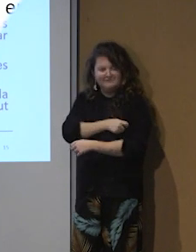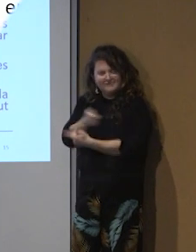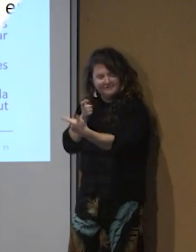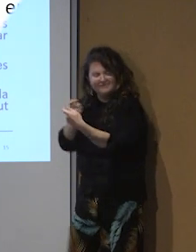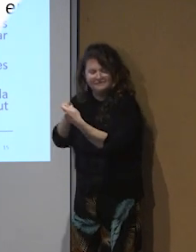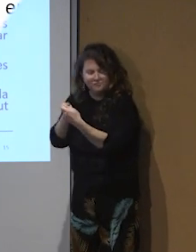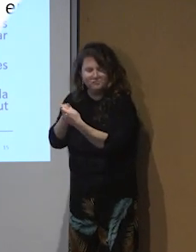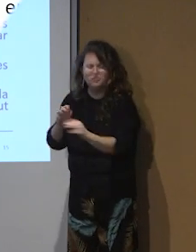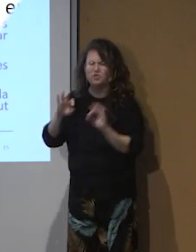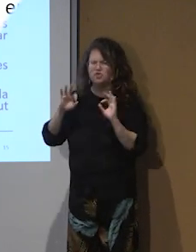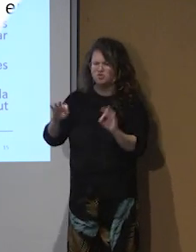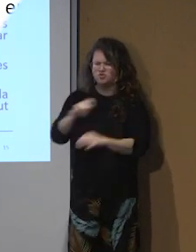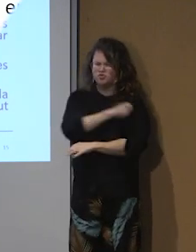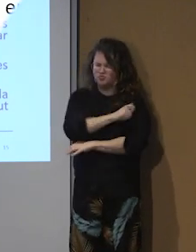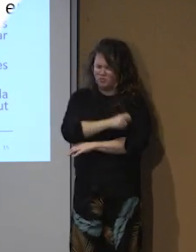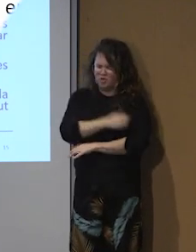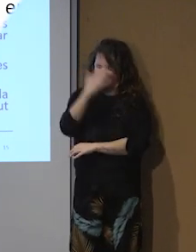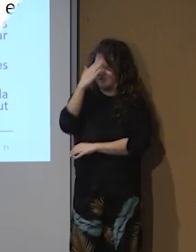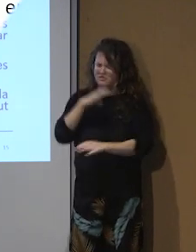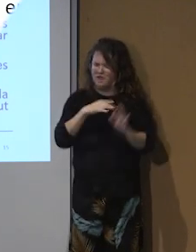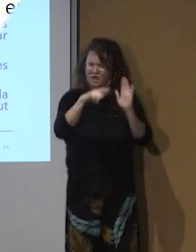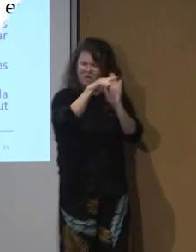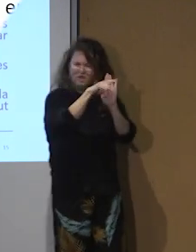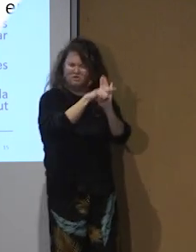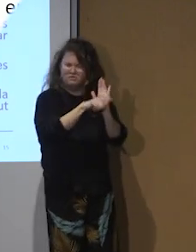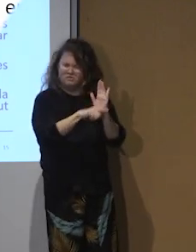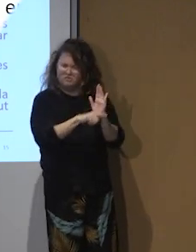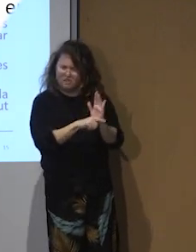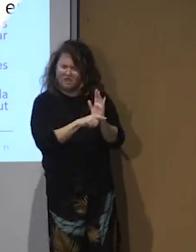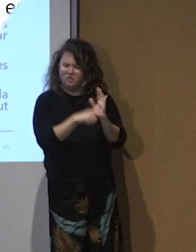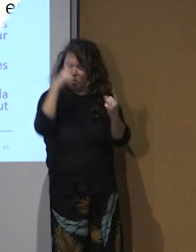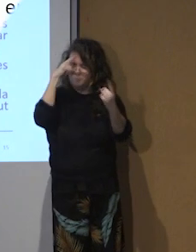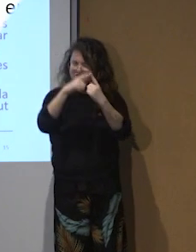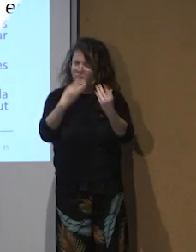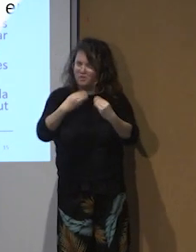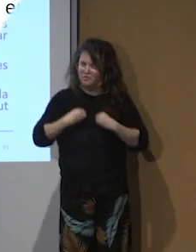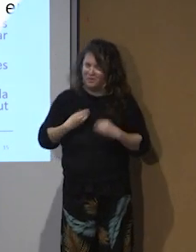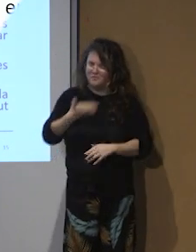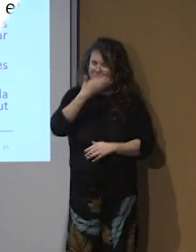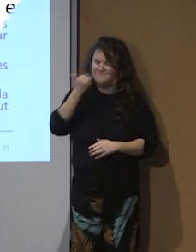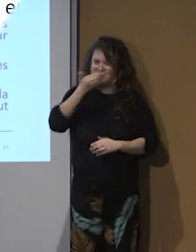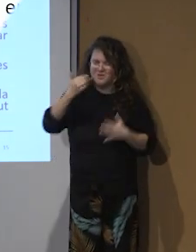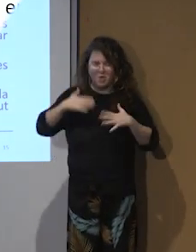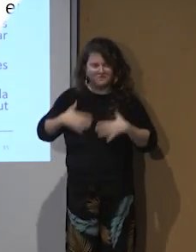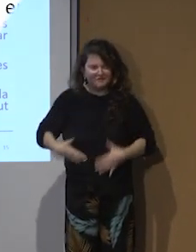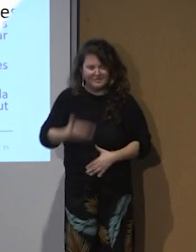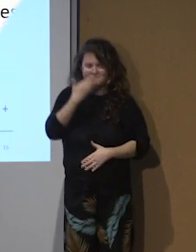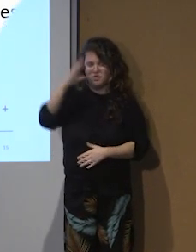avec des règles qui ont pour objectif l'amélioration de la condition physique, psychique ou l'obtention de résultats en compétition tout